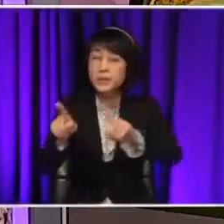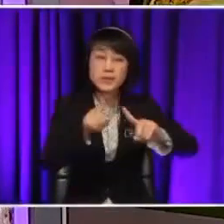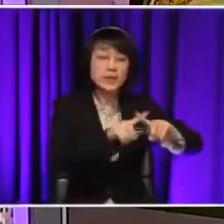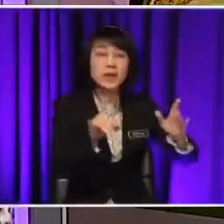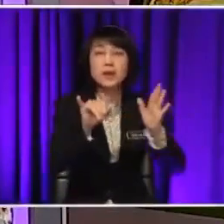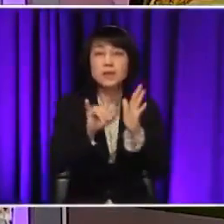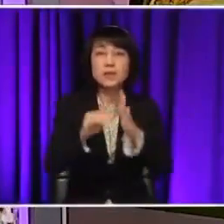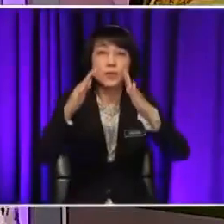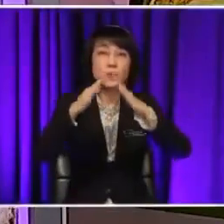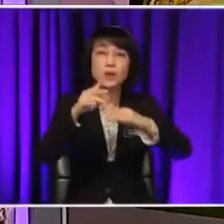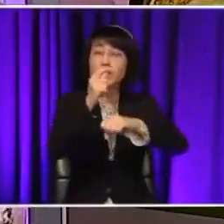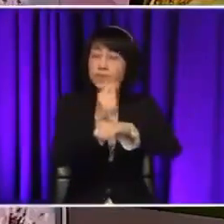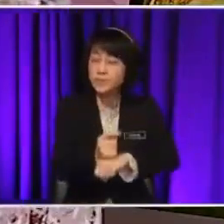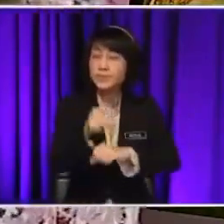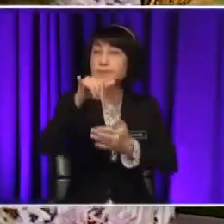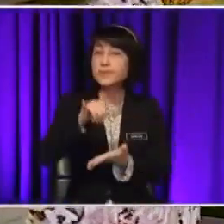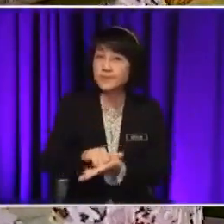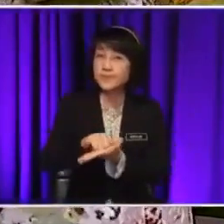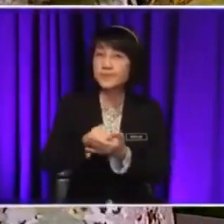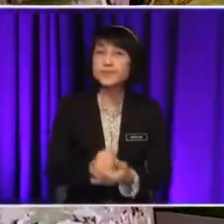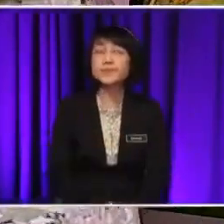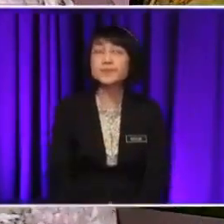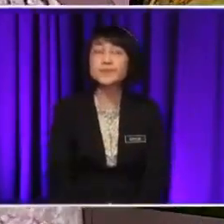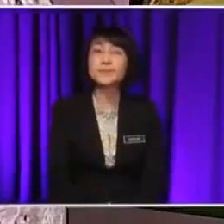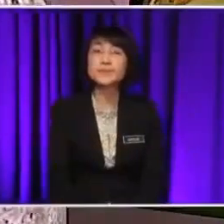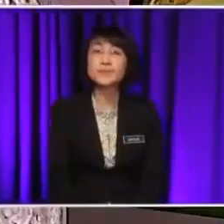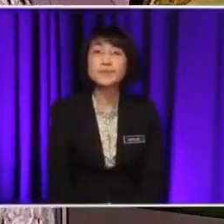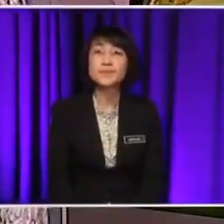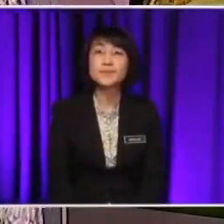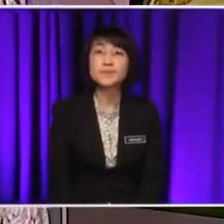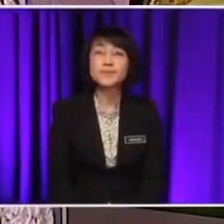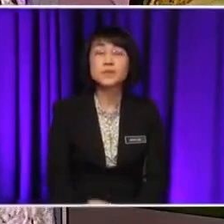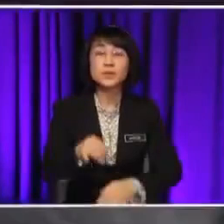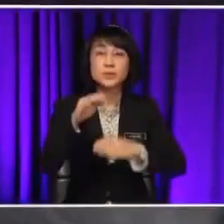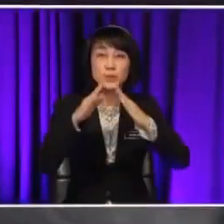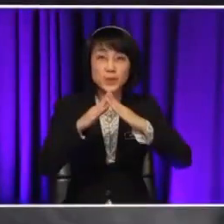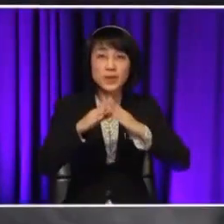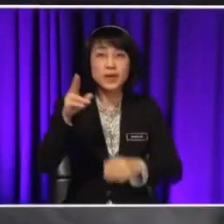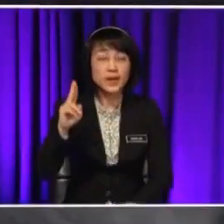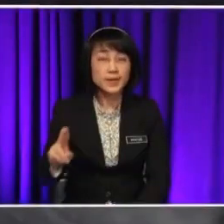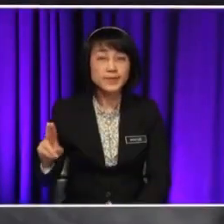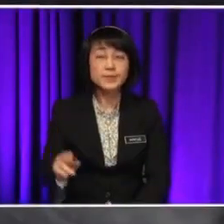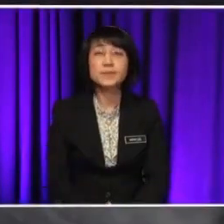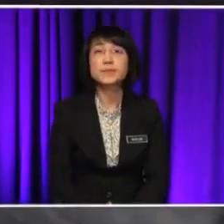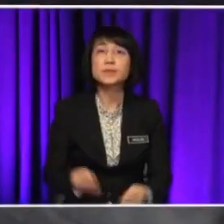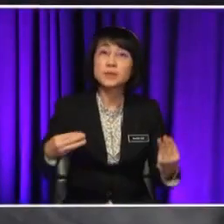rumah tradisional tersebut. Okey, sebegitu juga dengan rumah ibadat. Rumah ibadat mengandungi